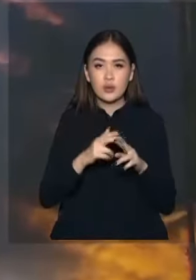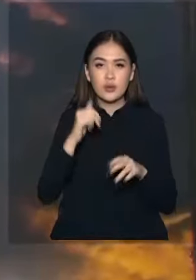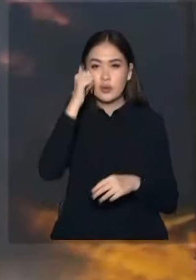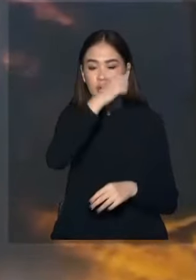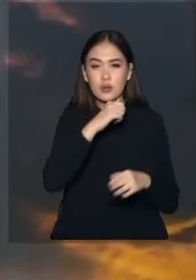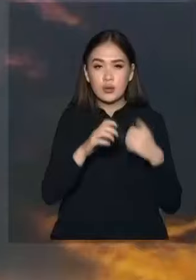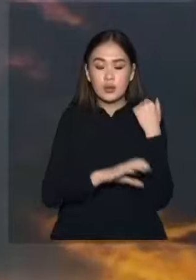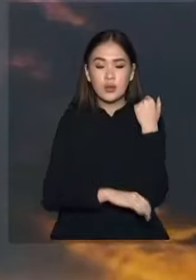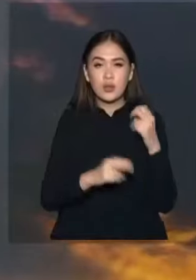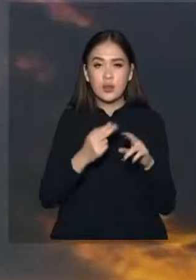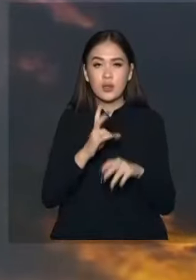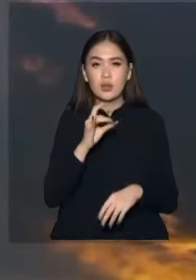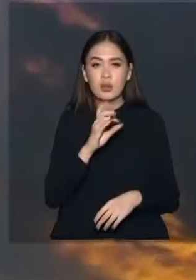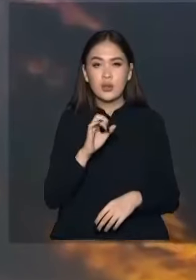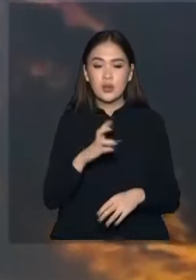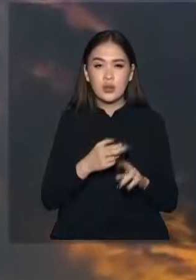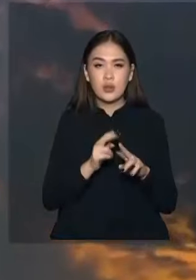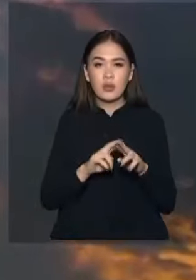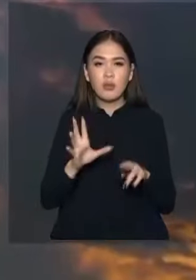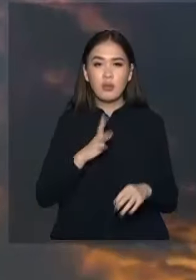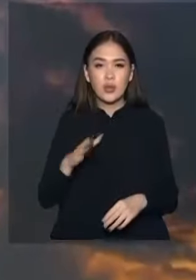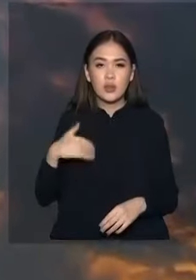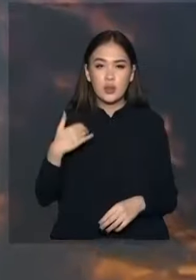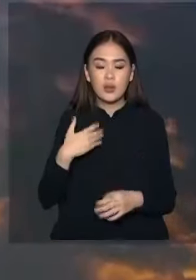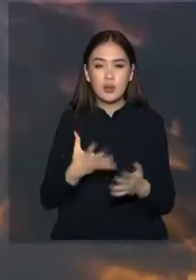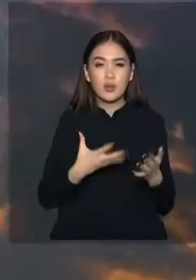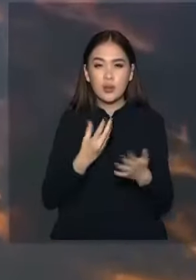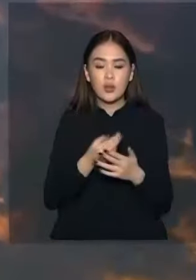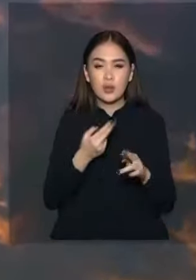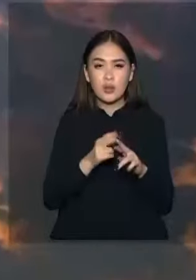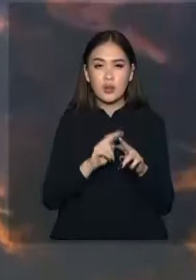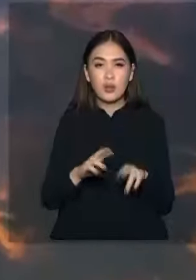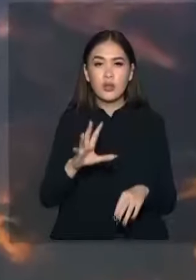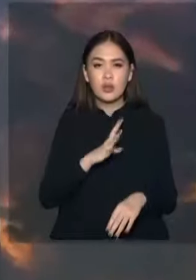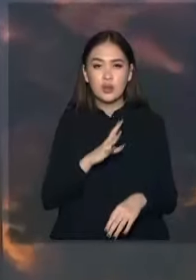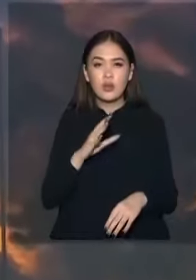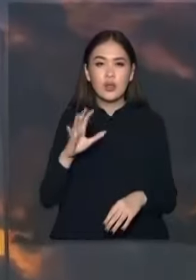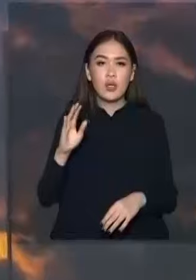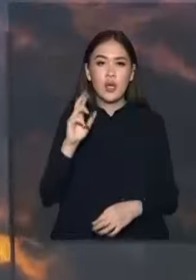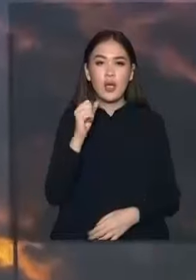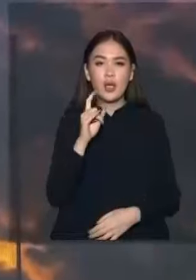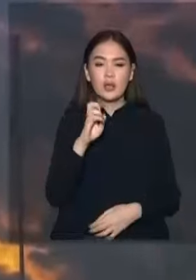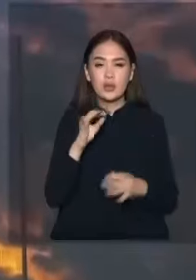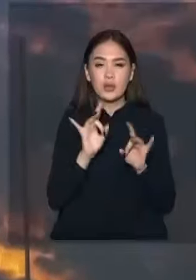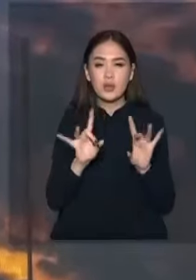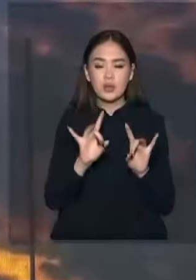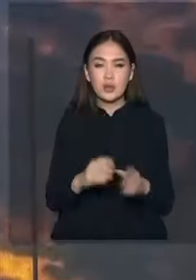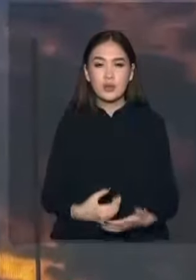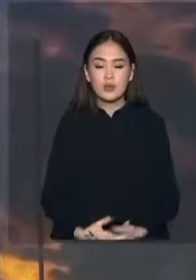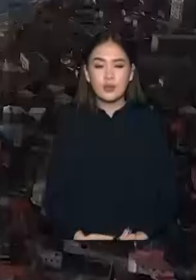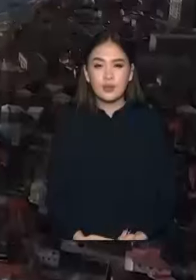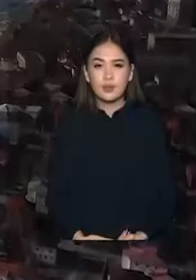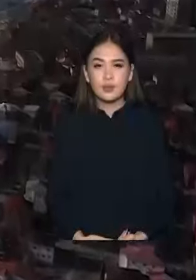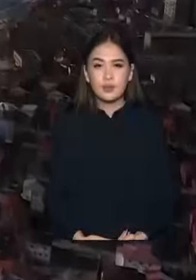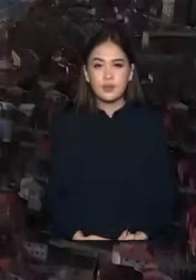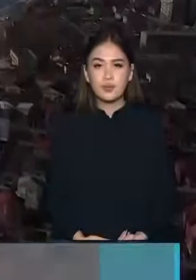дейін бірнеше әлеуметтік нысан ел игілігіне пайдалануға берілмек. Тақырыпты өңірдегі тілшіміз Жұлдыз Қайратқызы тарқатады.